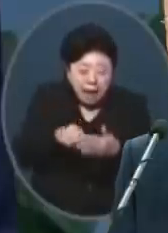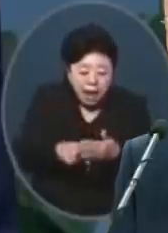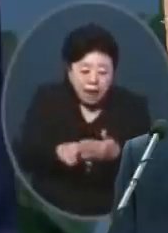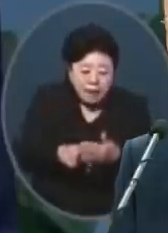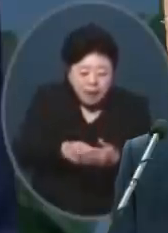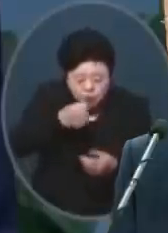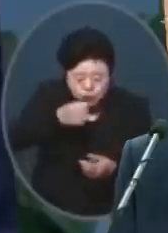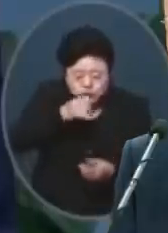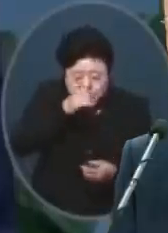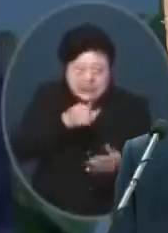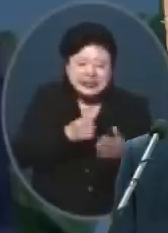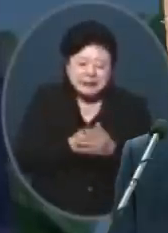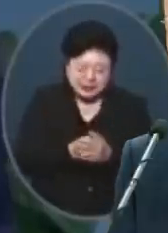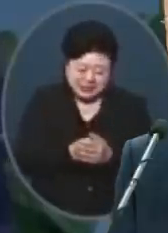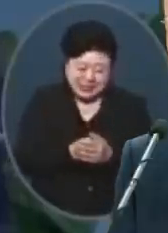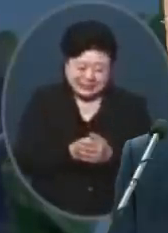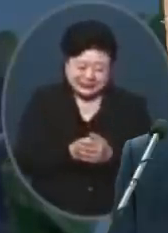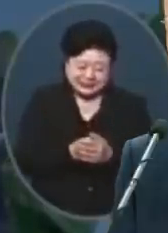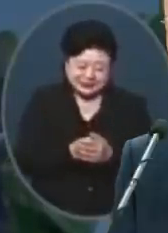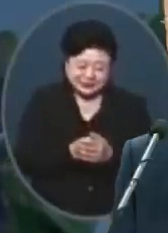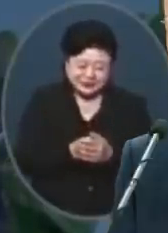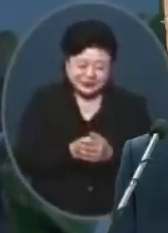마음속에 품고 다니게 되면